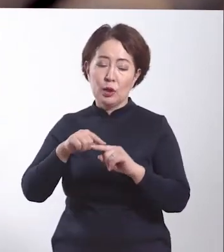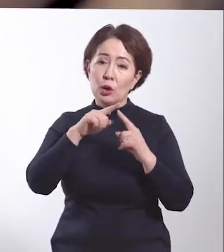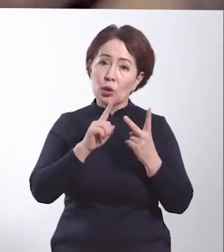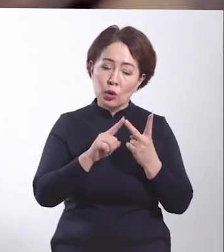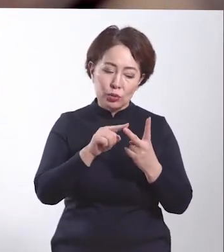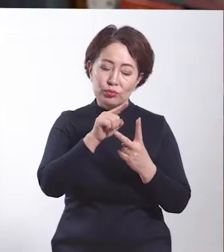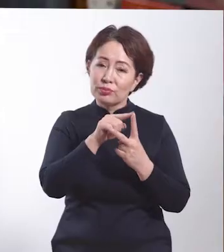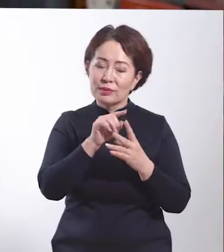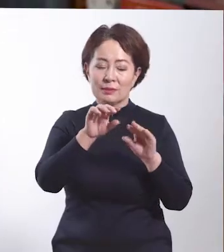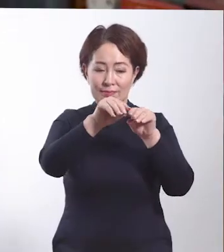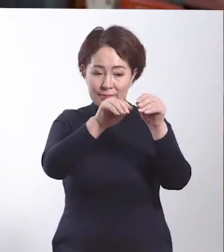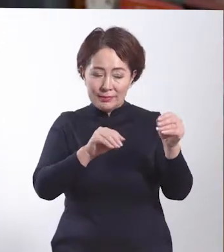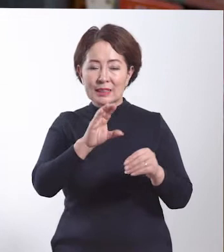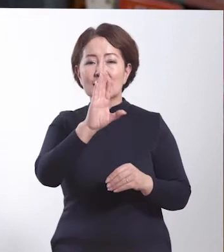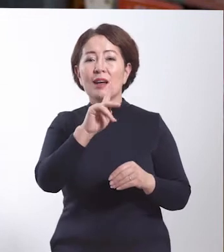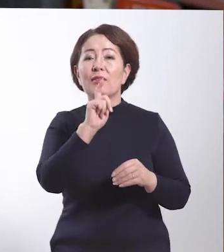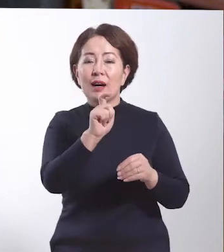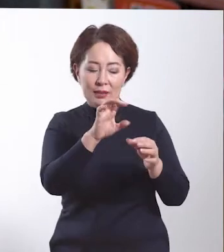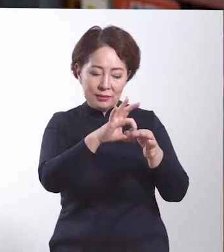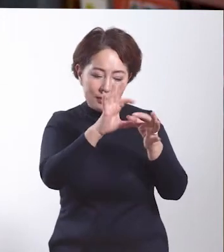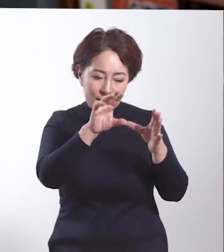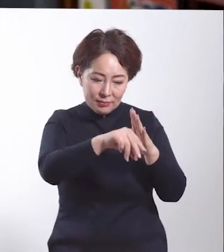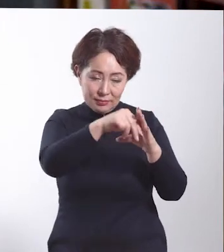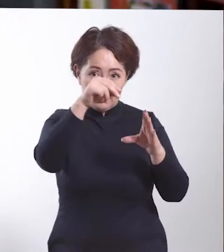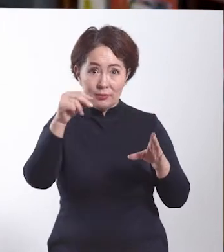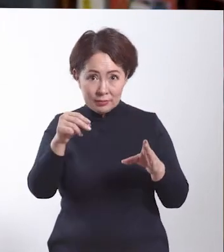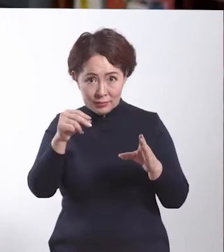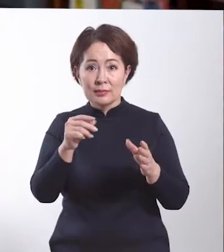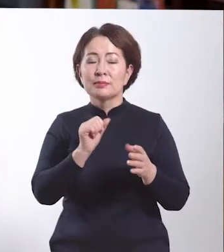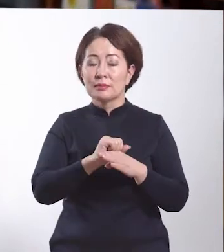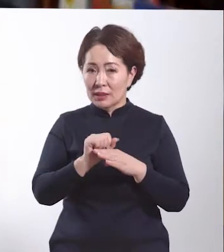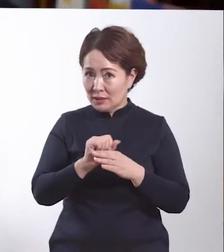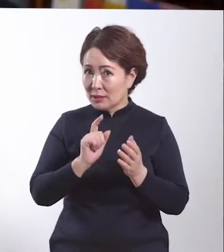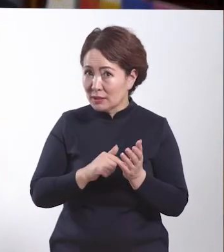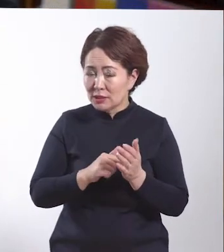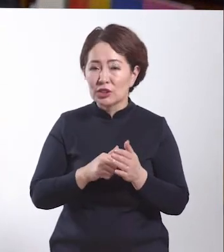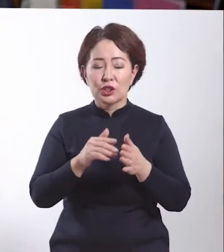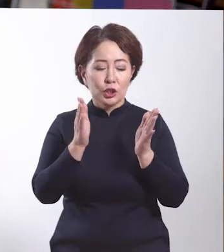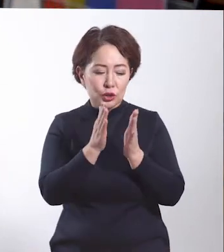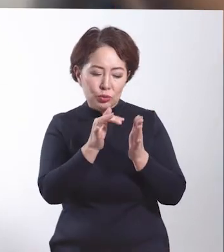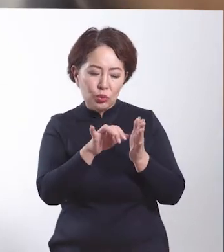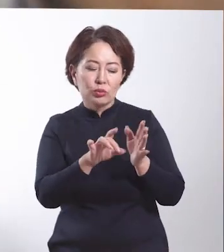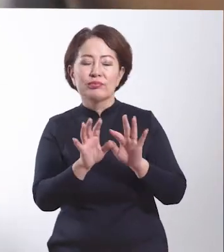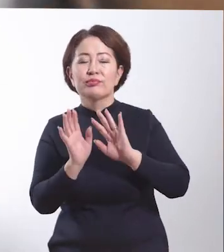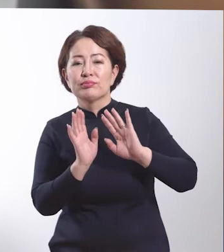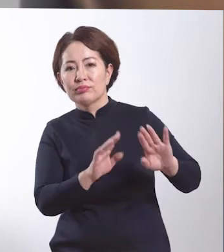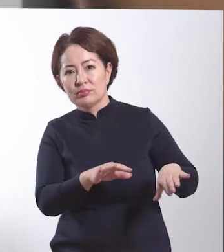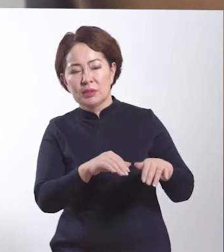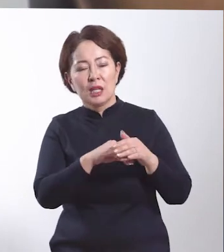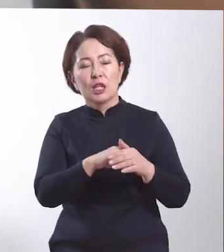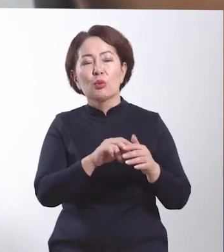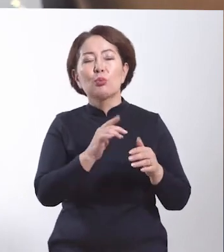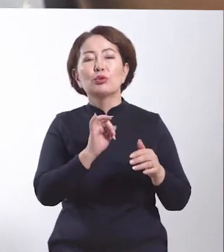байрлуулна. Дараа нь шинжилгээний савх бүхий уутыг онгойлгон шинжилгээний савхыг гаргана. Жижиг